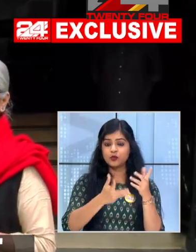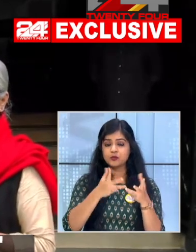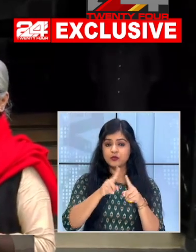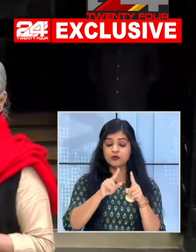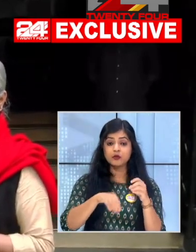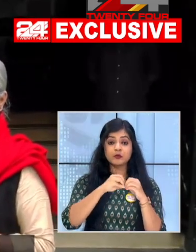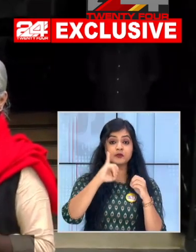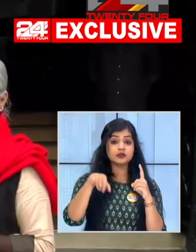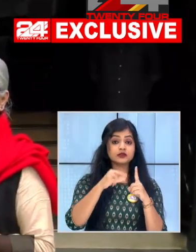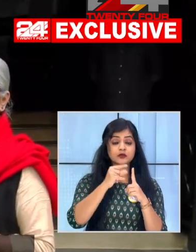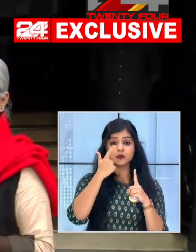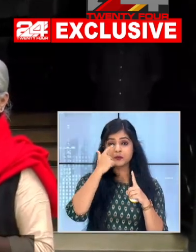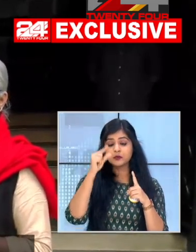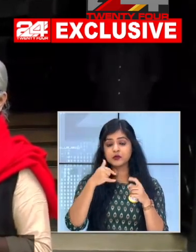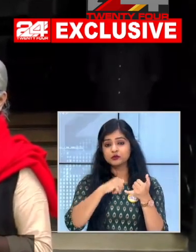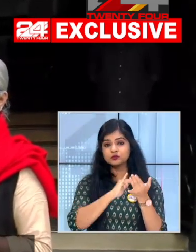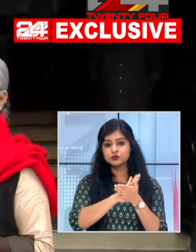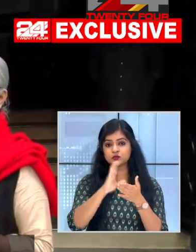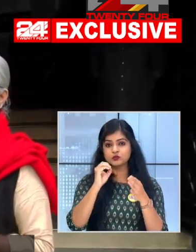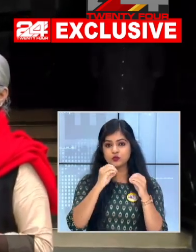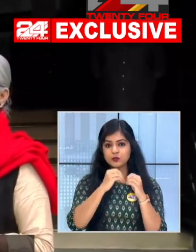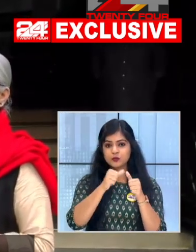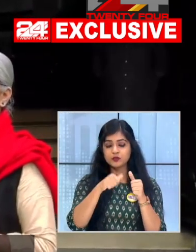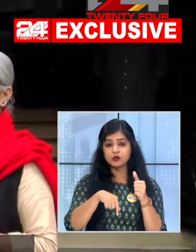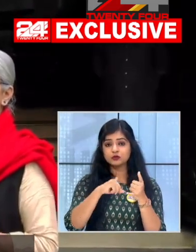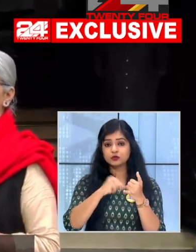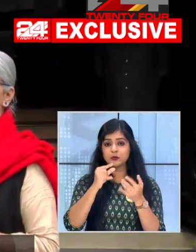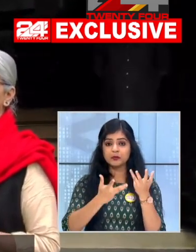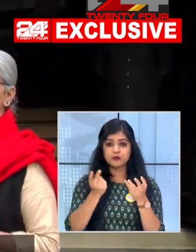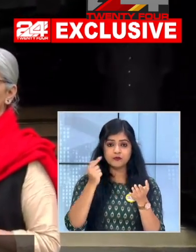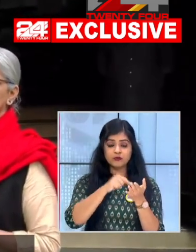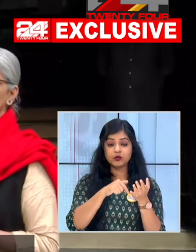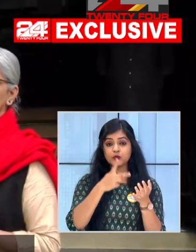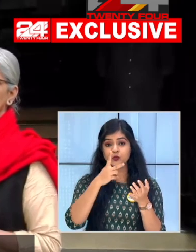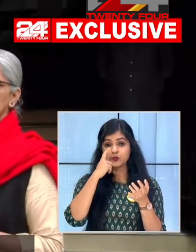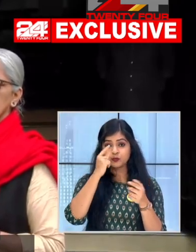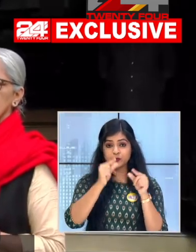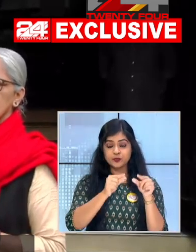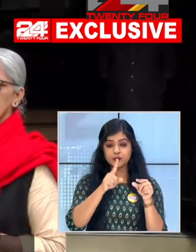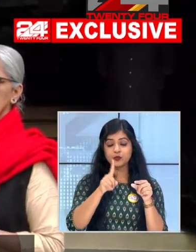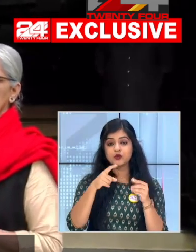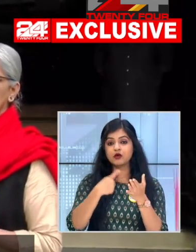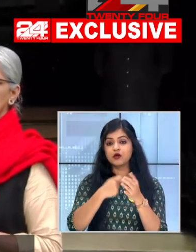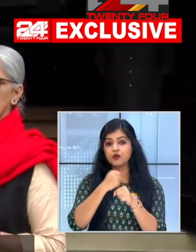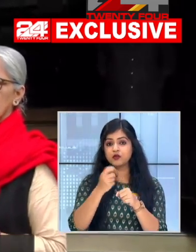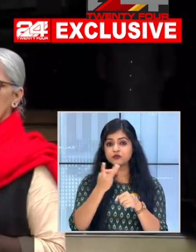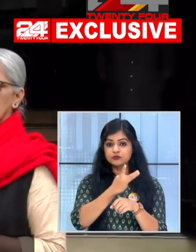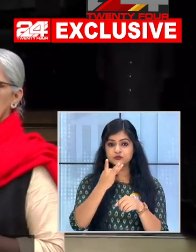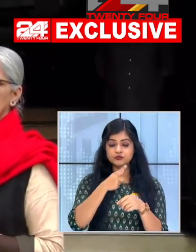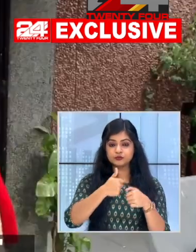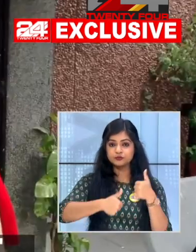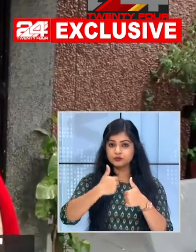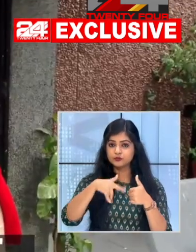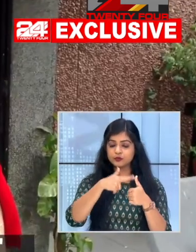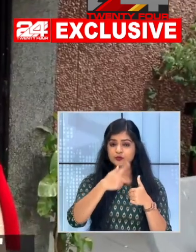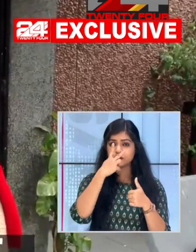ഒരു വനിതയായിരിക്കും, ശോഭാ സുരേന്ദ്രന്റെ പേരാണ് പറഞ്ഞിരിക്കുന്നത്. അങ്ങനെയെങ്കിൽ 2 വനിതകളും ഒരു രാഹുൽ ഗാന്ധിയും തമ്മിലായിരിക്കും പോരാട്ടം. അതെങ്ങനെ